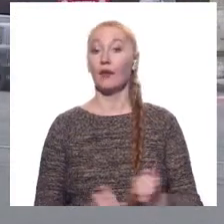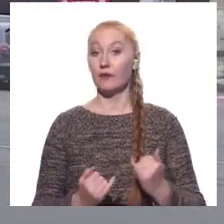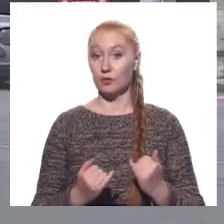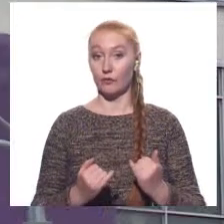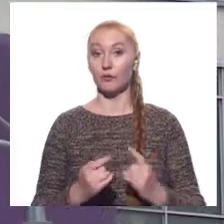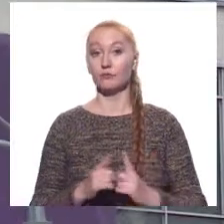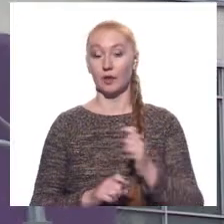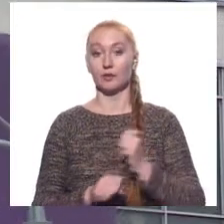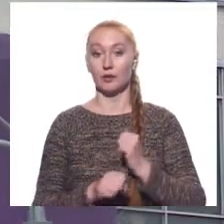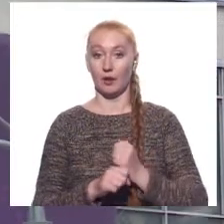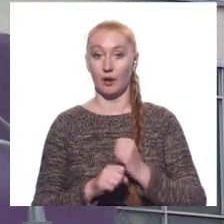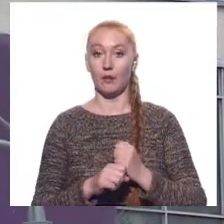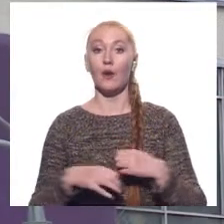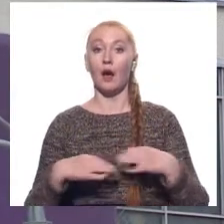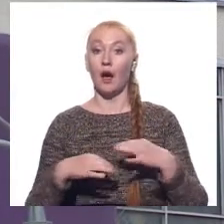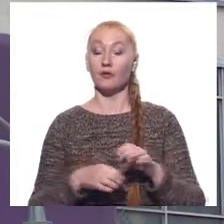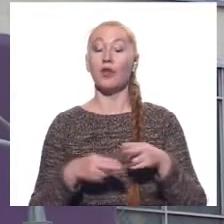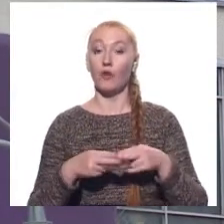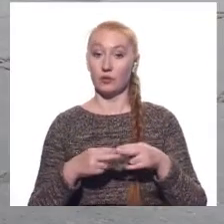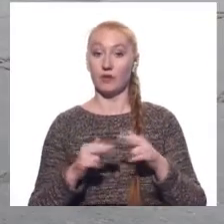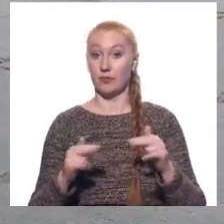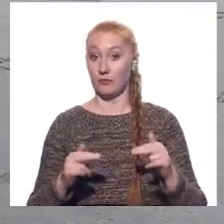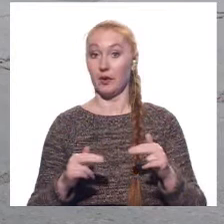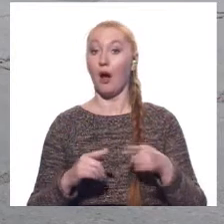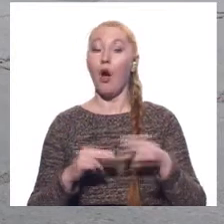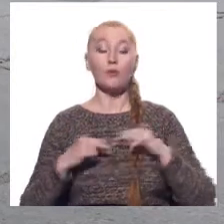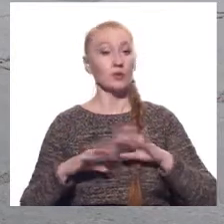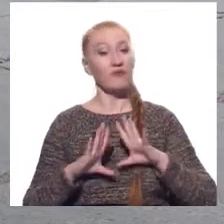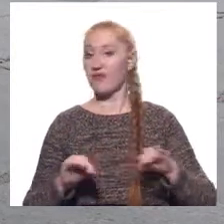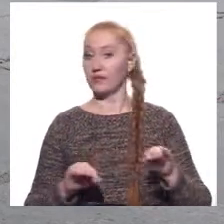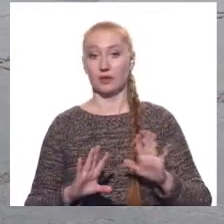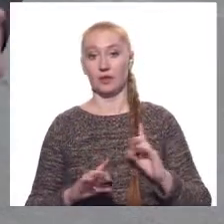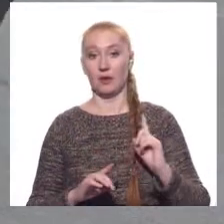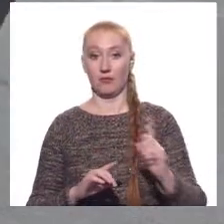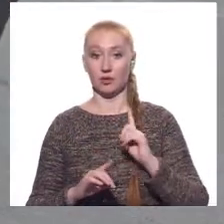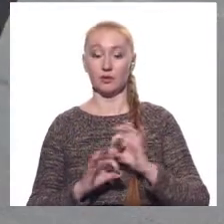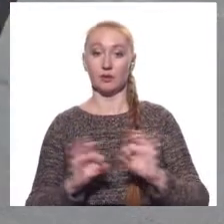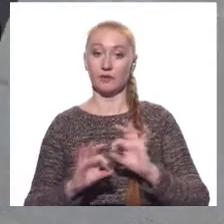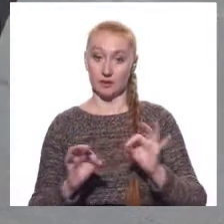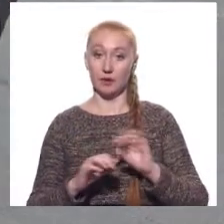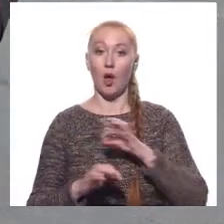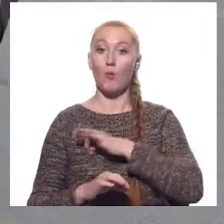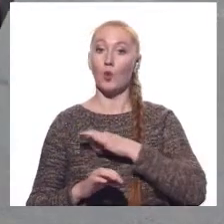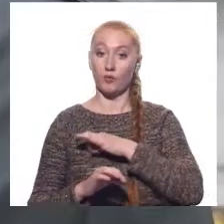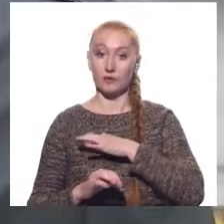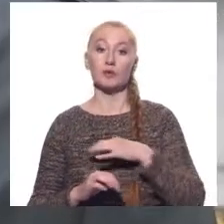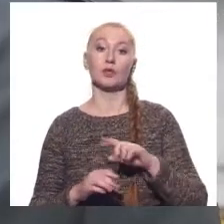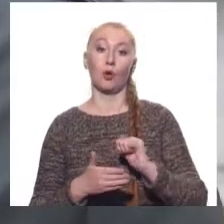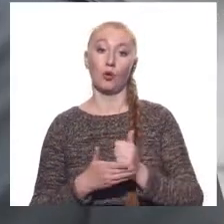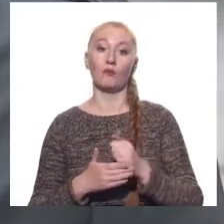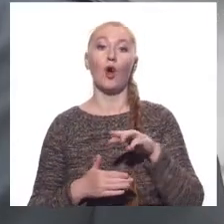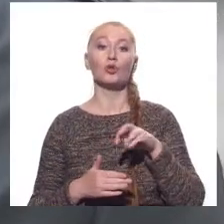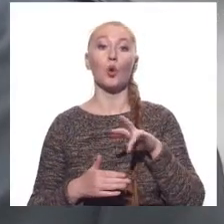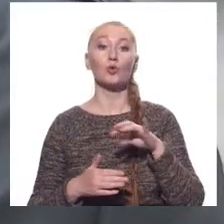Відсьогодні відновив свою роботу автовокзал Дніпра. Утім, запрацювали не всі маршрути, розповідає голова профспілки перевізників області Михайло